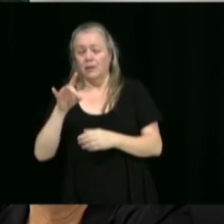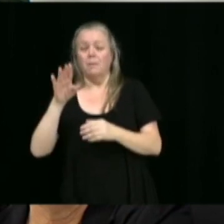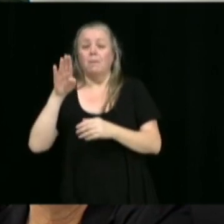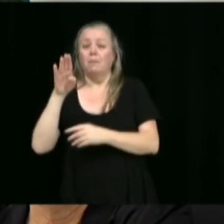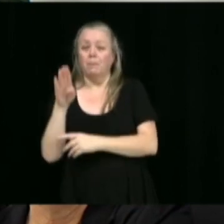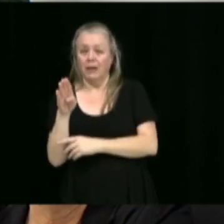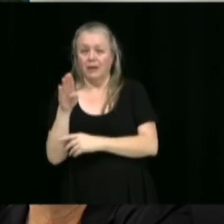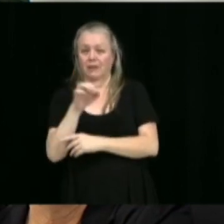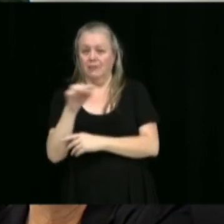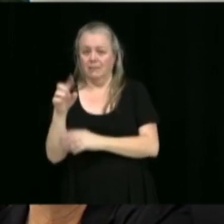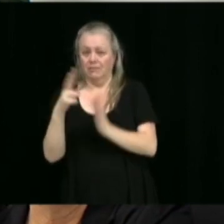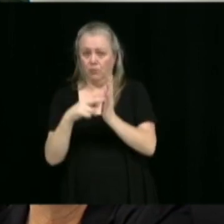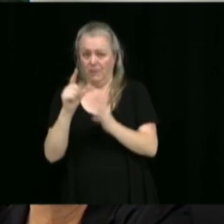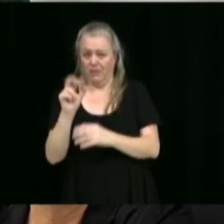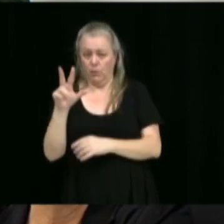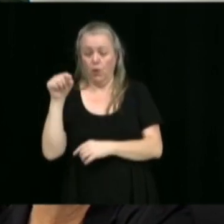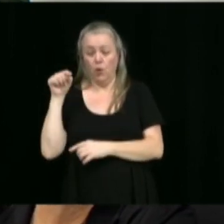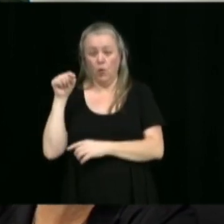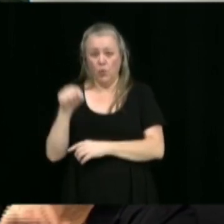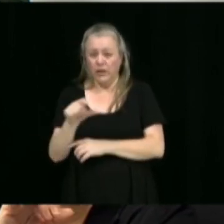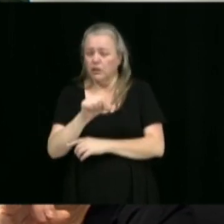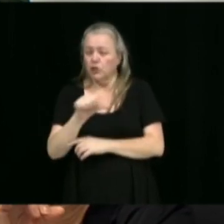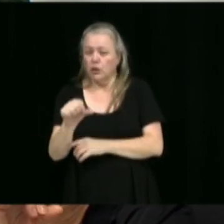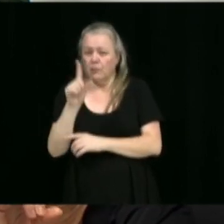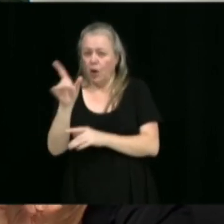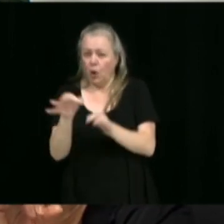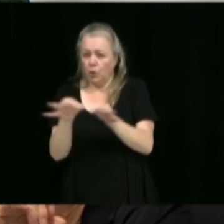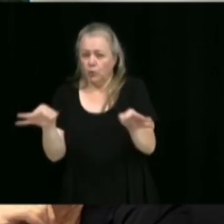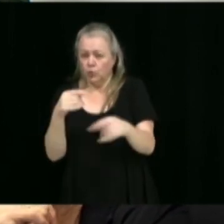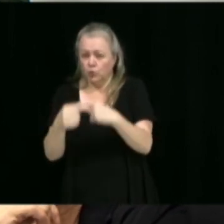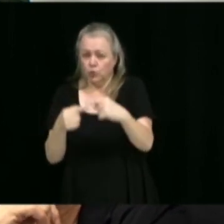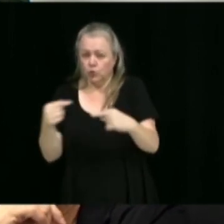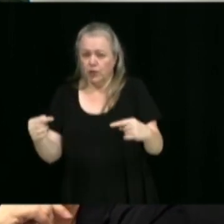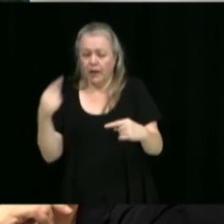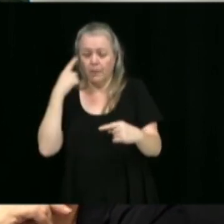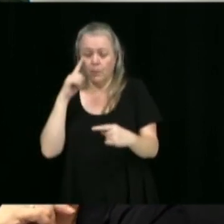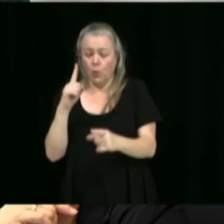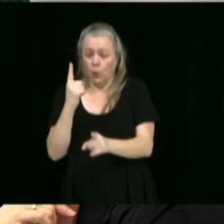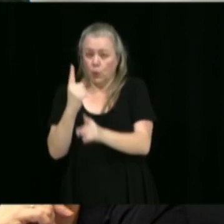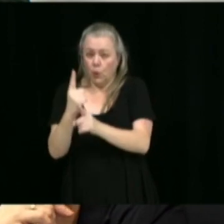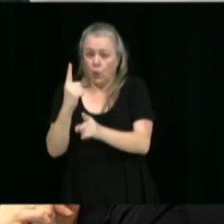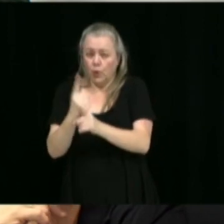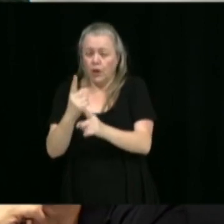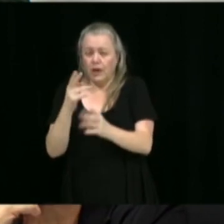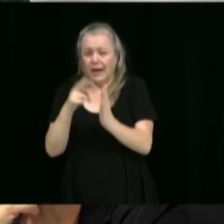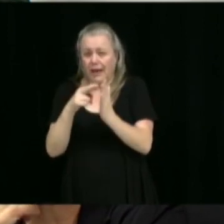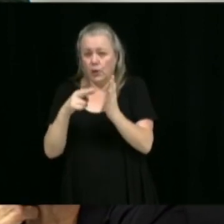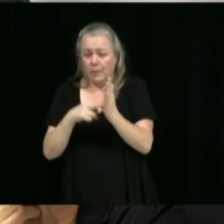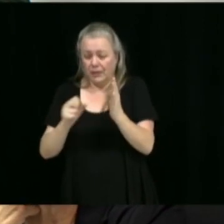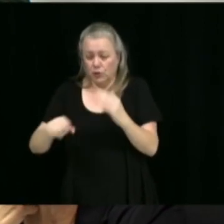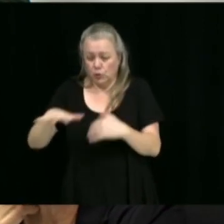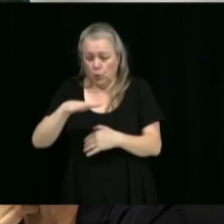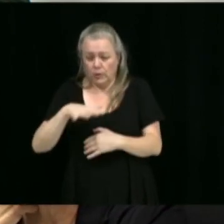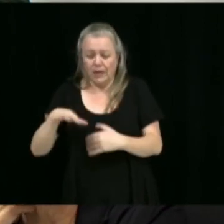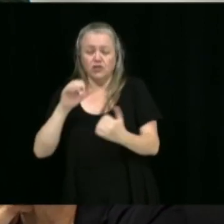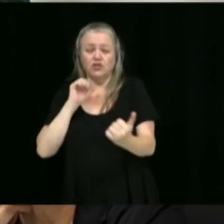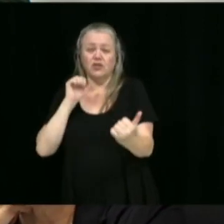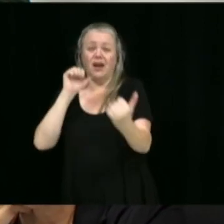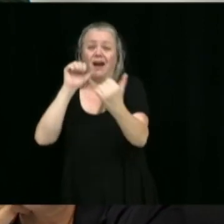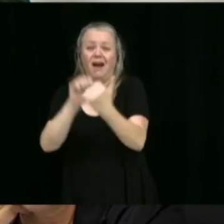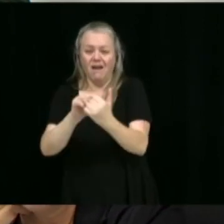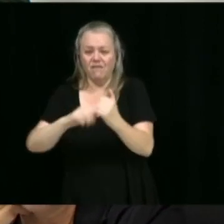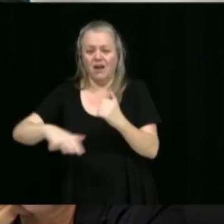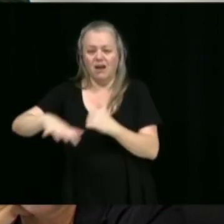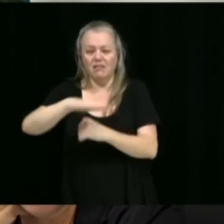1548-B-2023, lequel contient uniquement une disposition visant à assurer la concordance du règlement de zonage au schéma d'aménagement et de développement de la